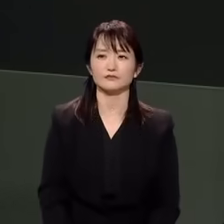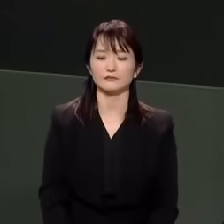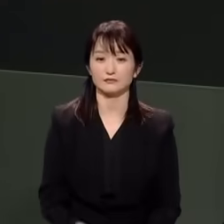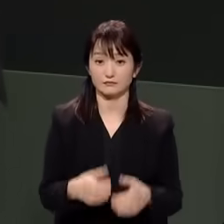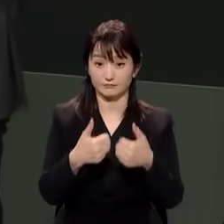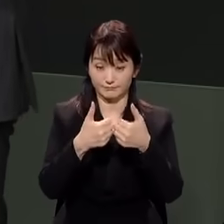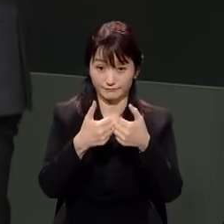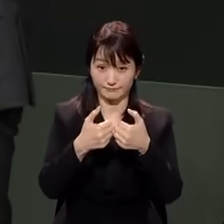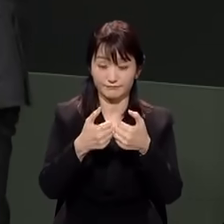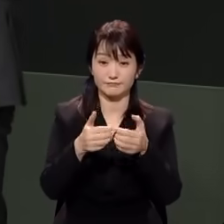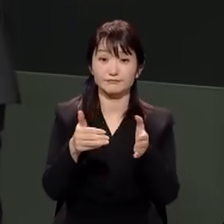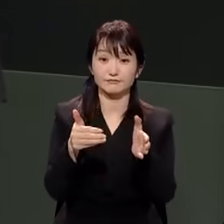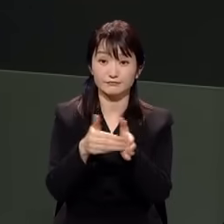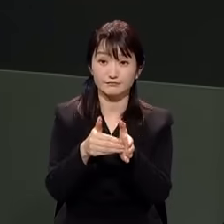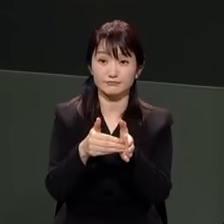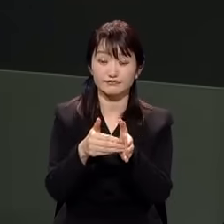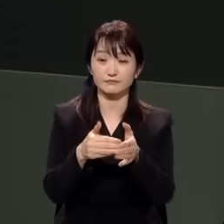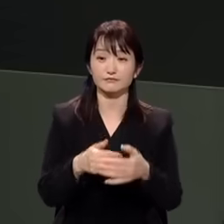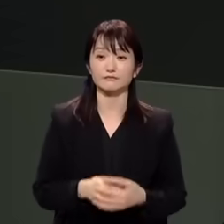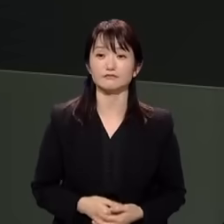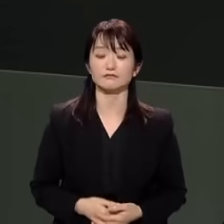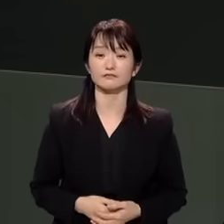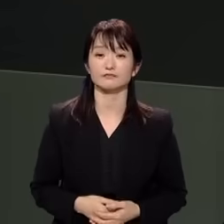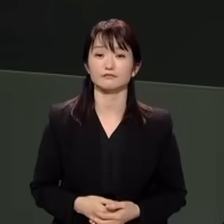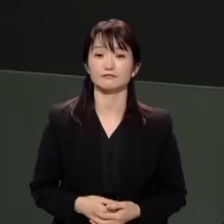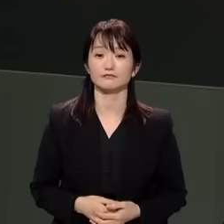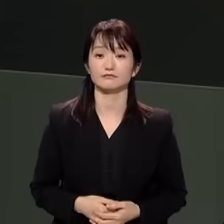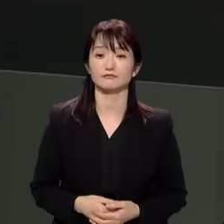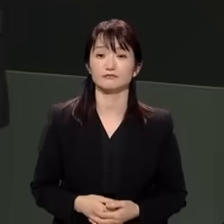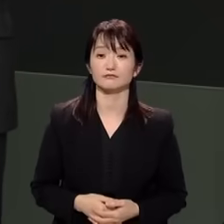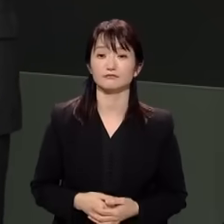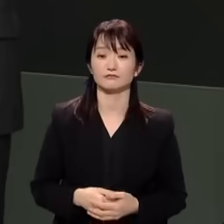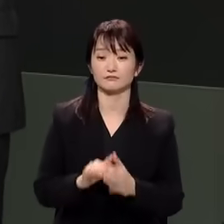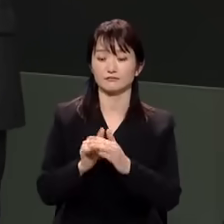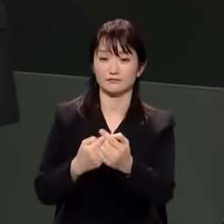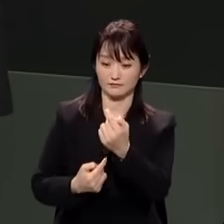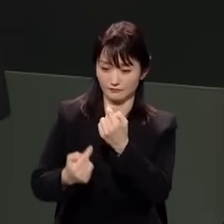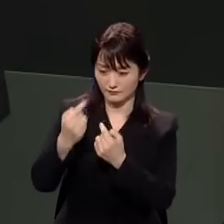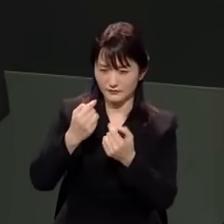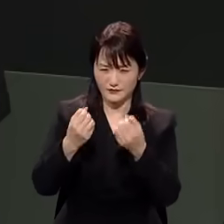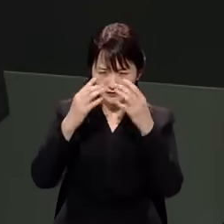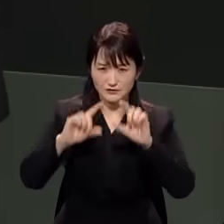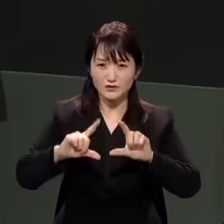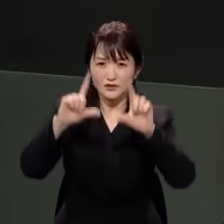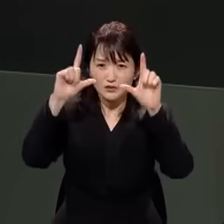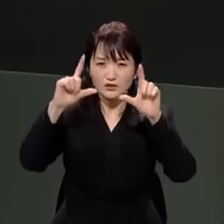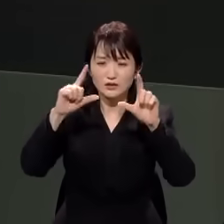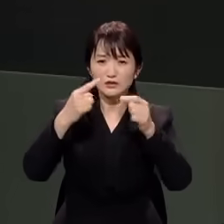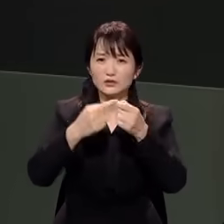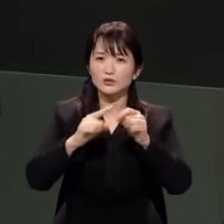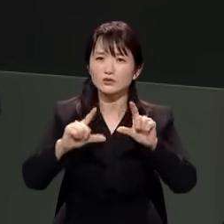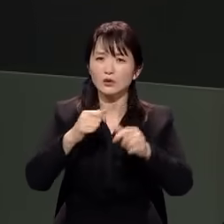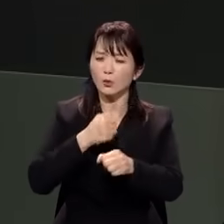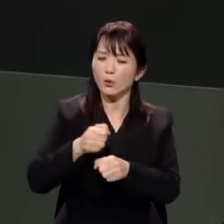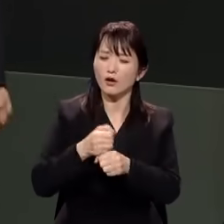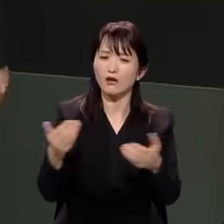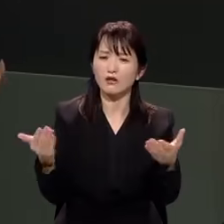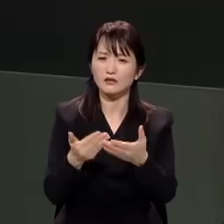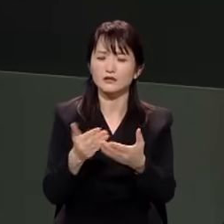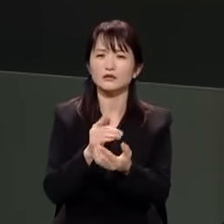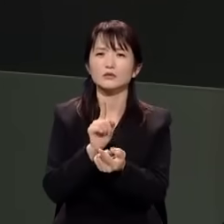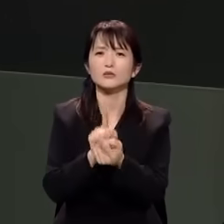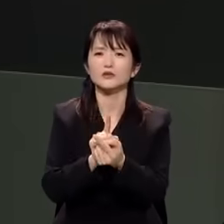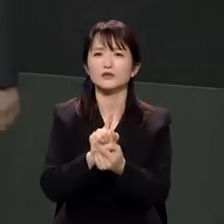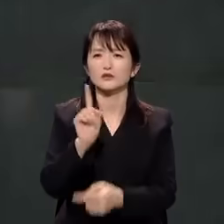상담이 종료되었습니다. 자, 사방가족께서 제보해 주셨는데 새해 첫날 정말 황당한 일을 겪으셨어요. 사진으로